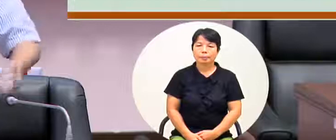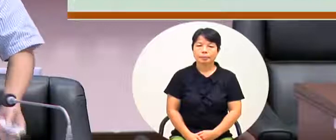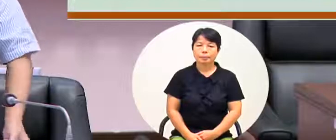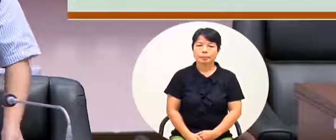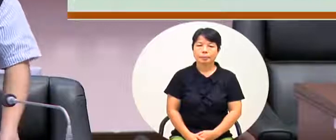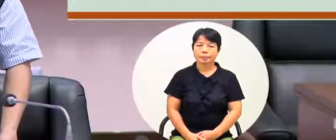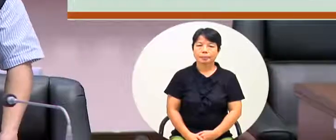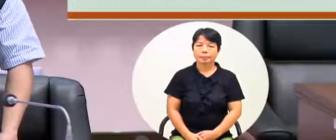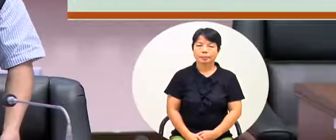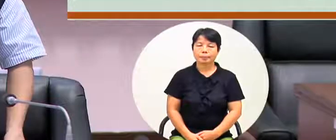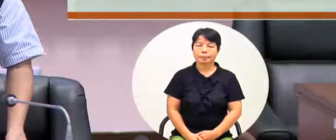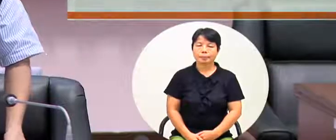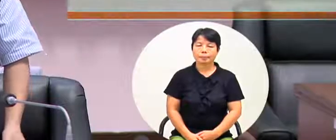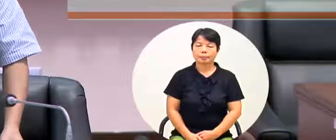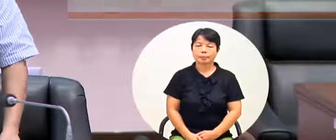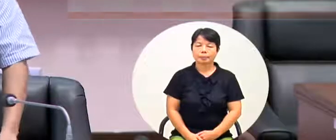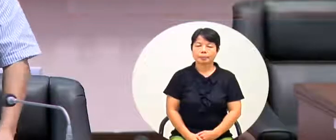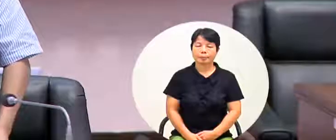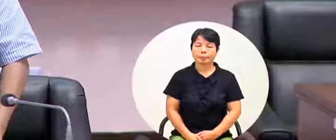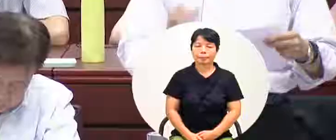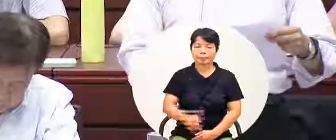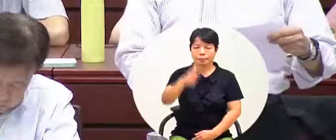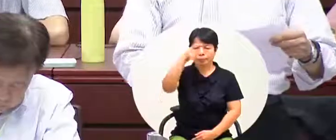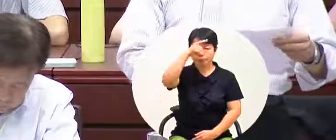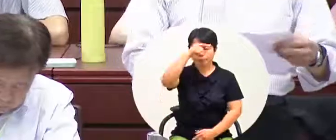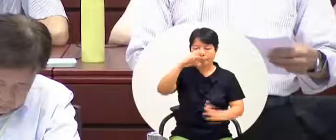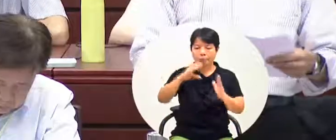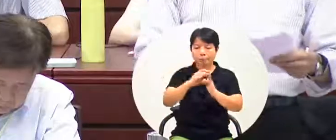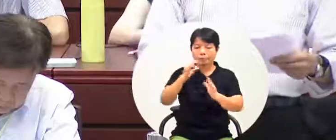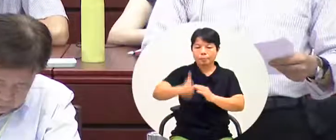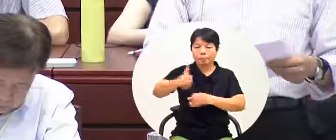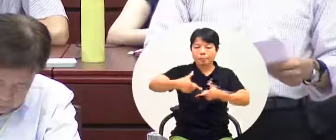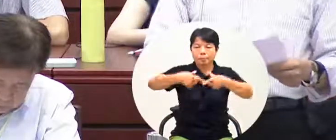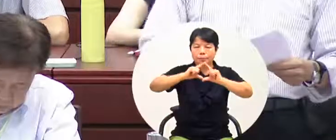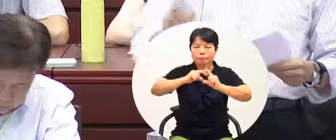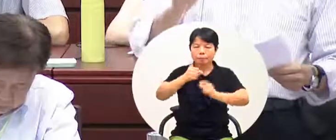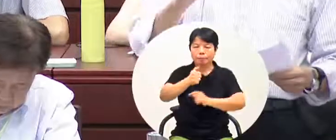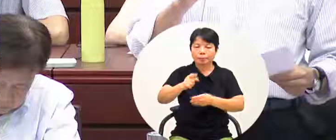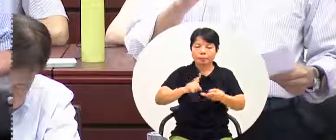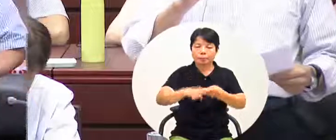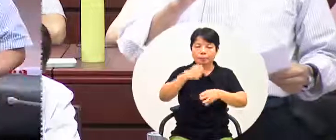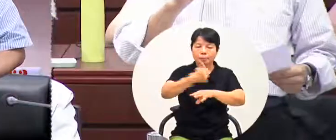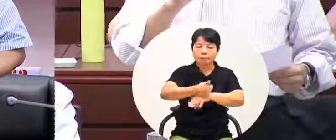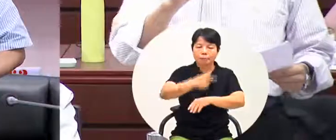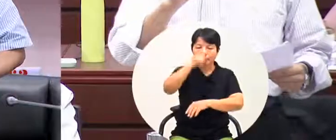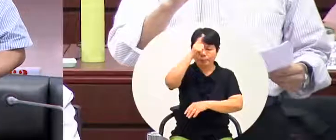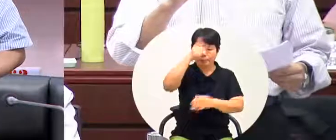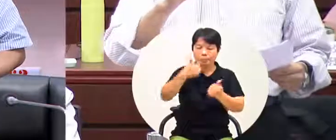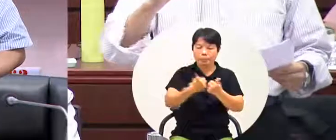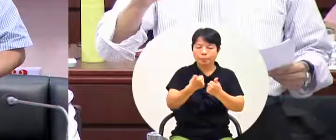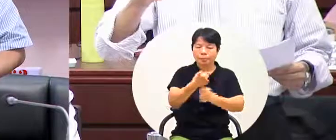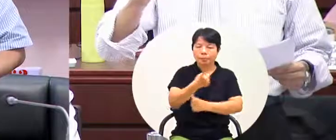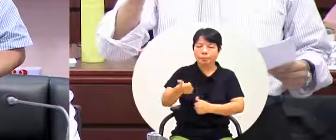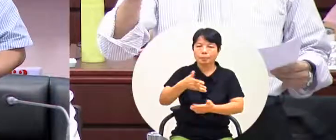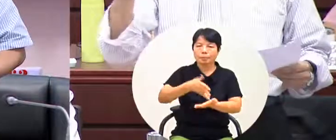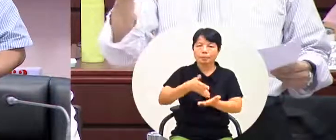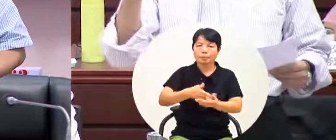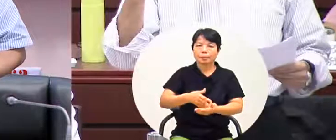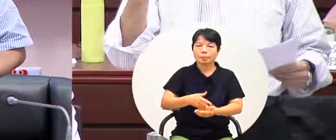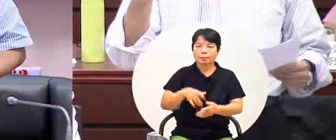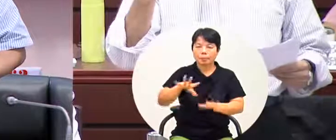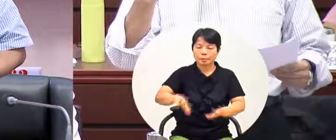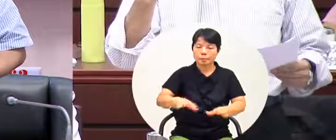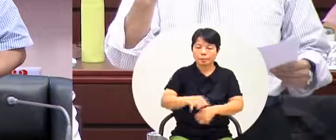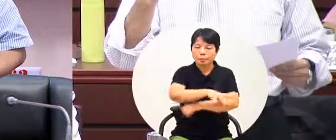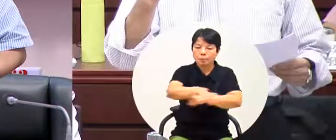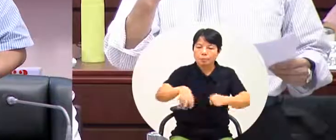黄局长，请答复。 好，谢谢主席，谢谢黄议员哈。基本上这个翻差的部分哦，阮是抓